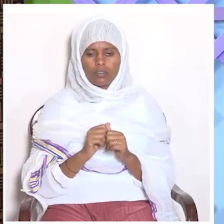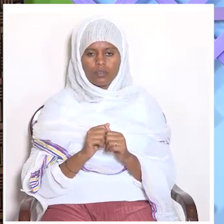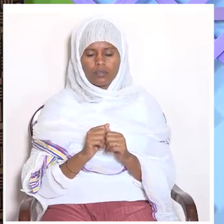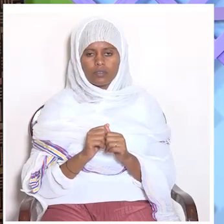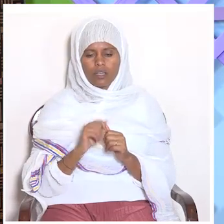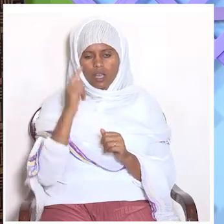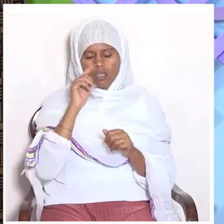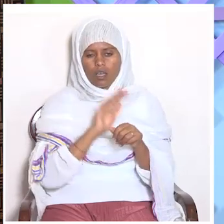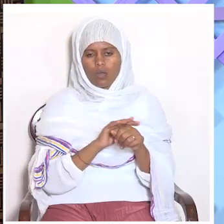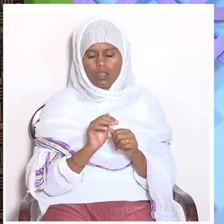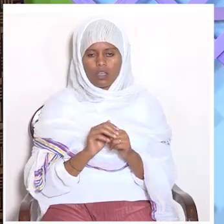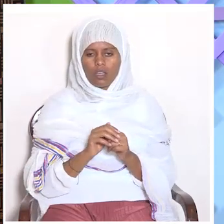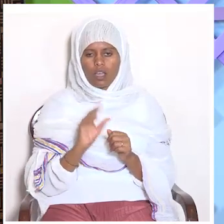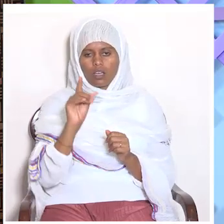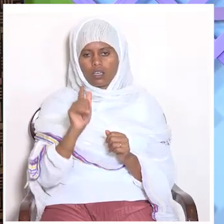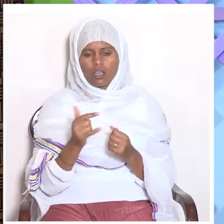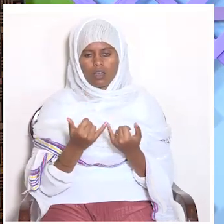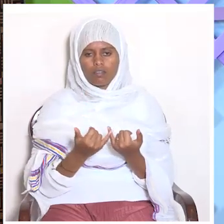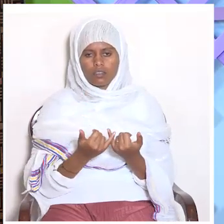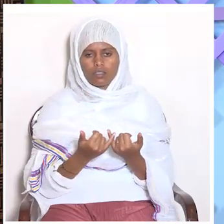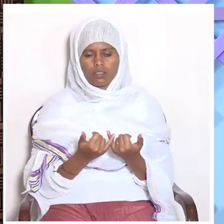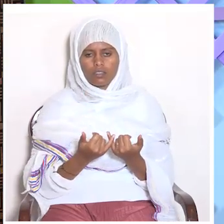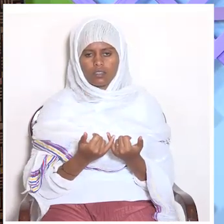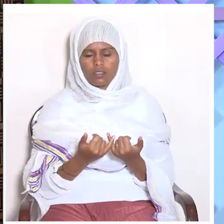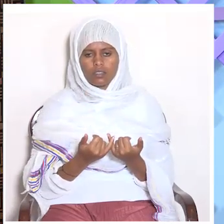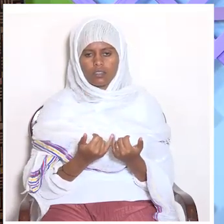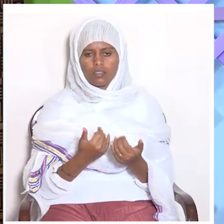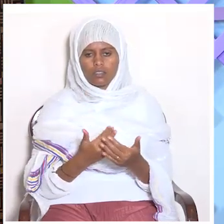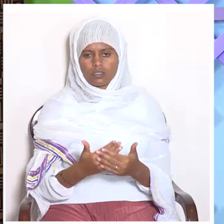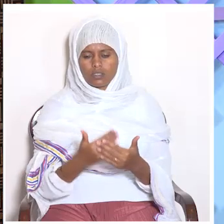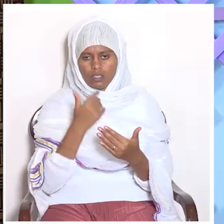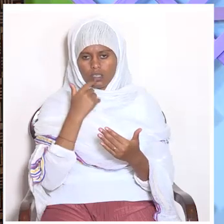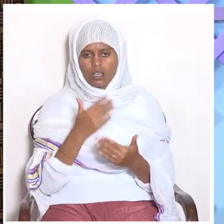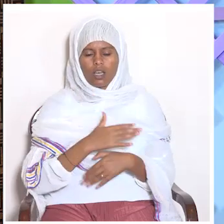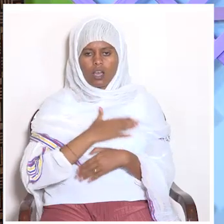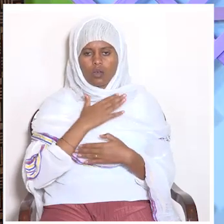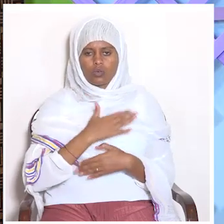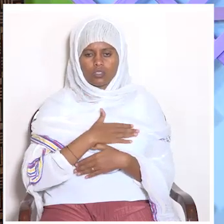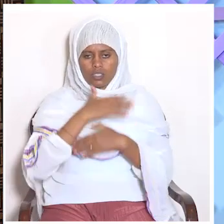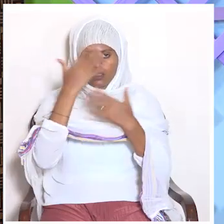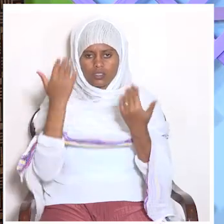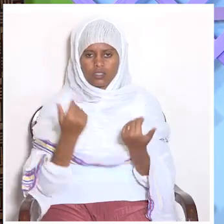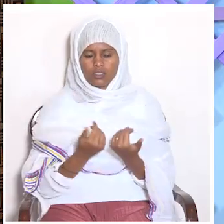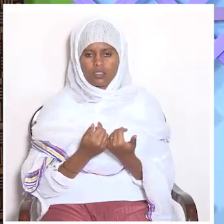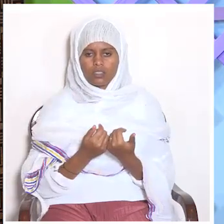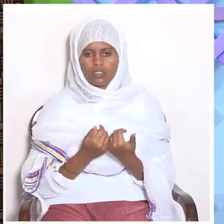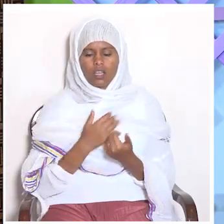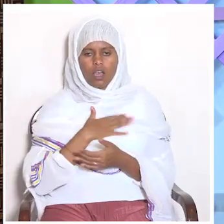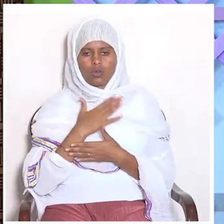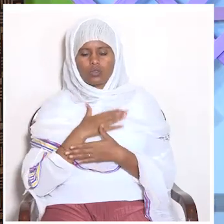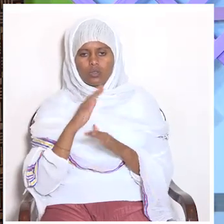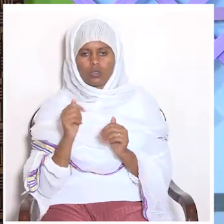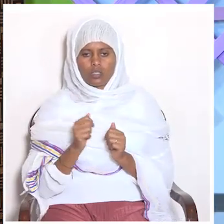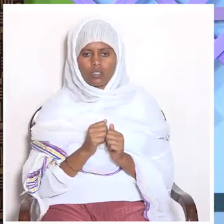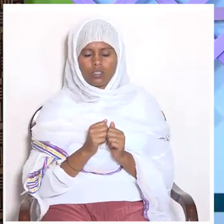ሓወየት ዓይና ሓወየት ሃና ሃብተይ መድሃኒ ፀኒስኪ ኢላ ድማ በዚ ሓጎሳ ገለፀት።